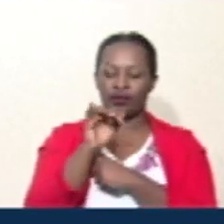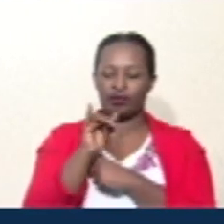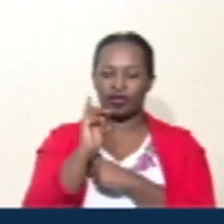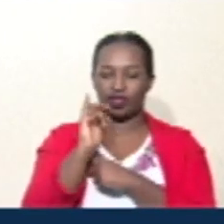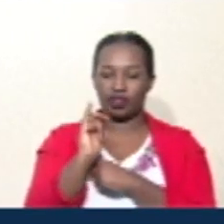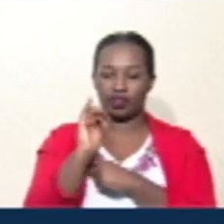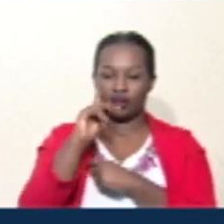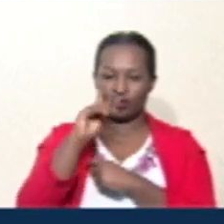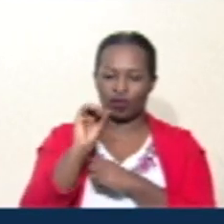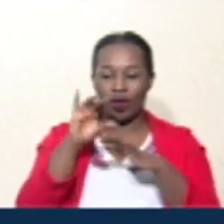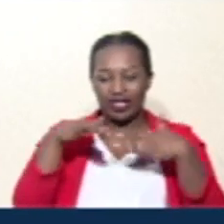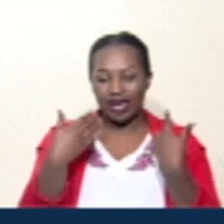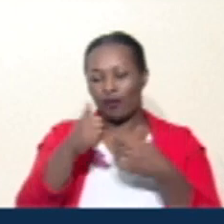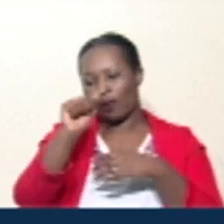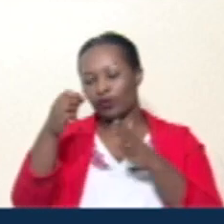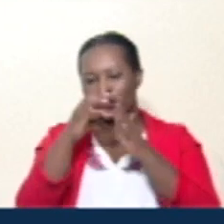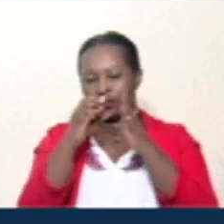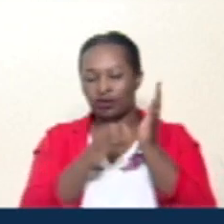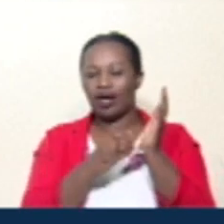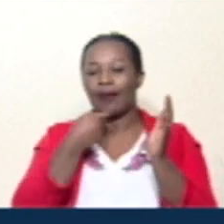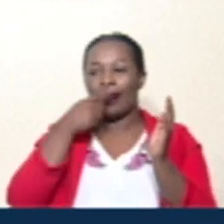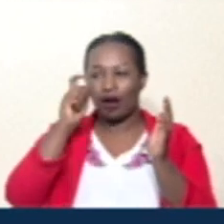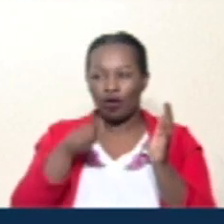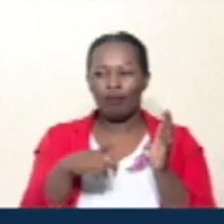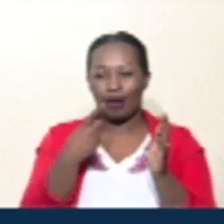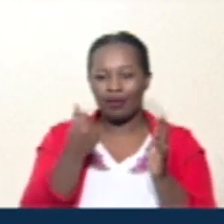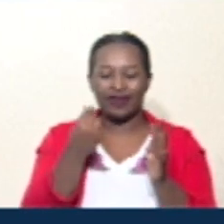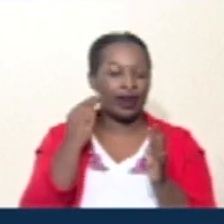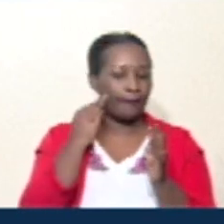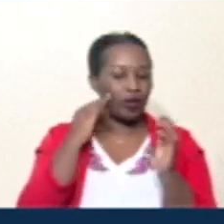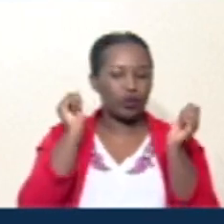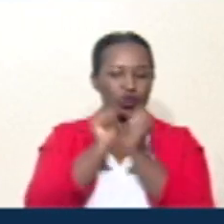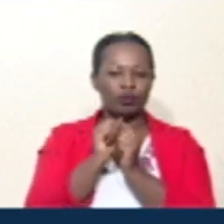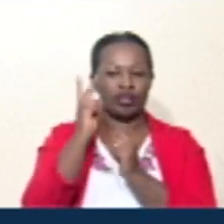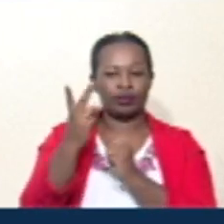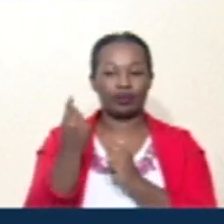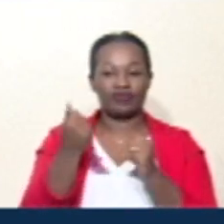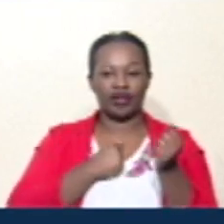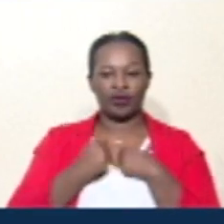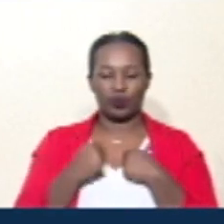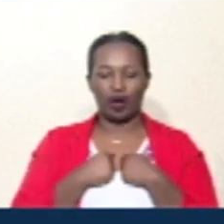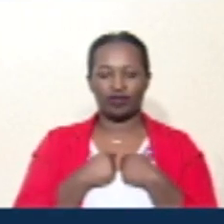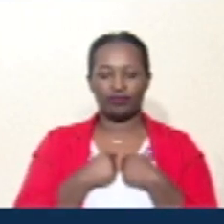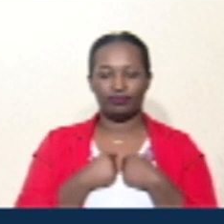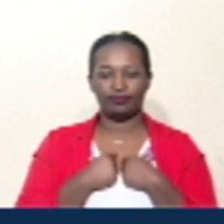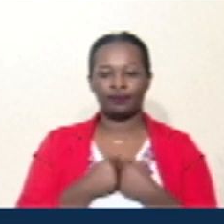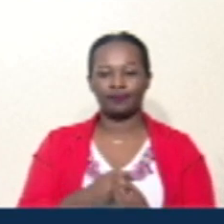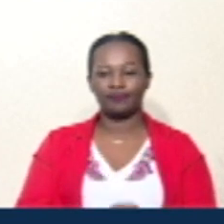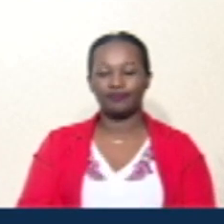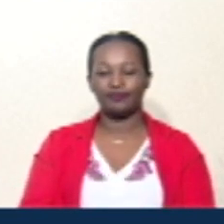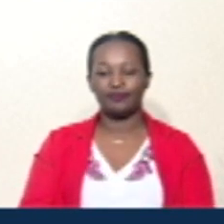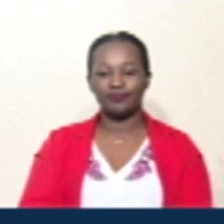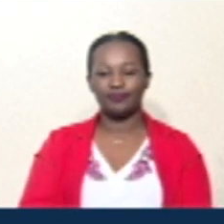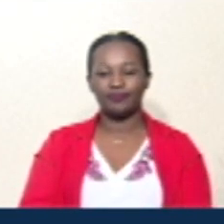urundi rugingo mu mahanga byamusabaga nibura agera kuri miliyoni 12 z'amafaranga y'u Rwanda. Jean Paul Maniraho, i